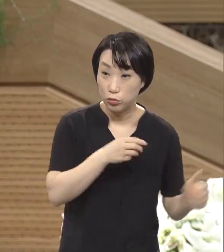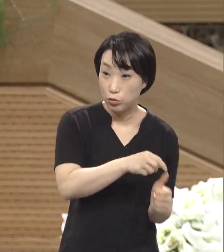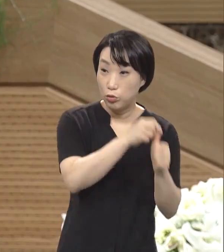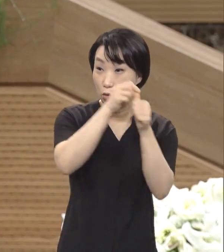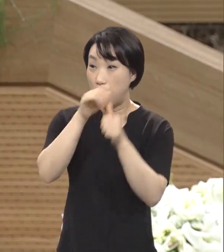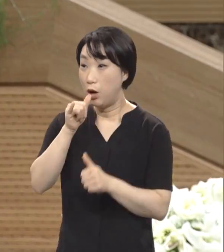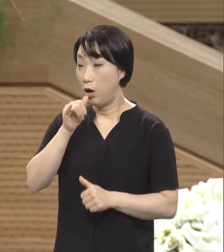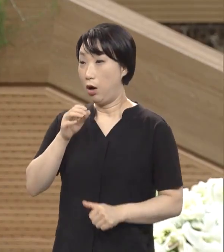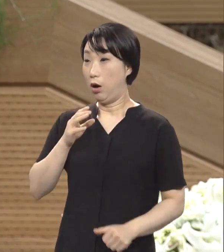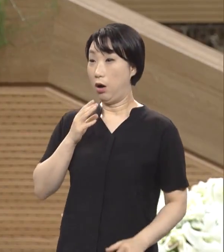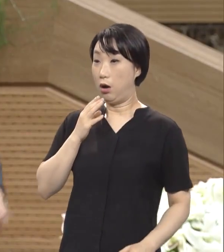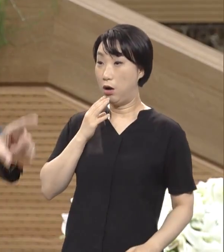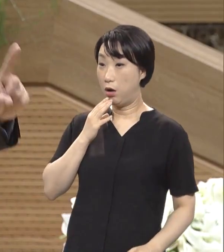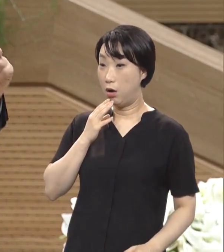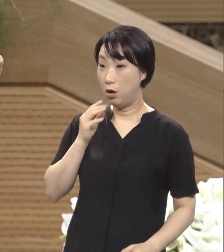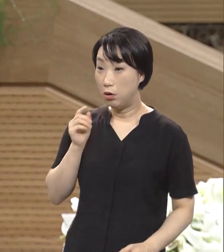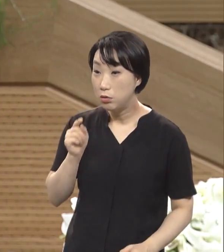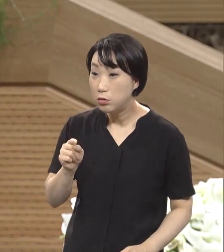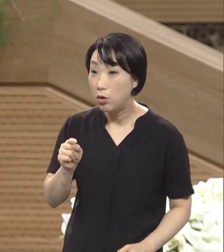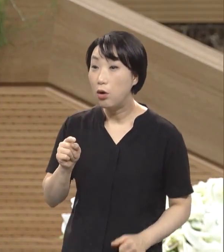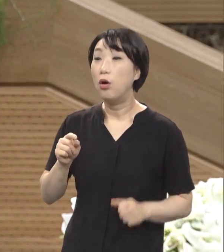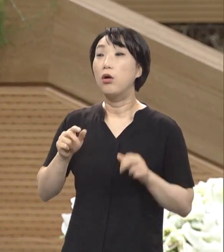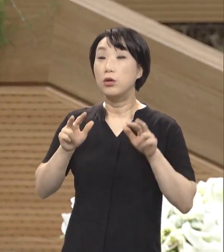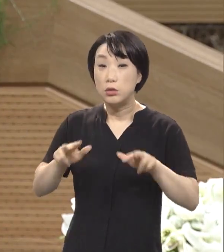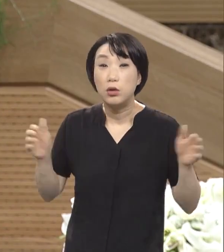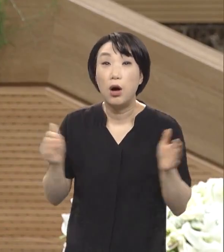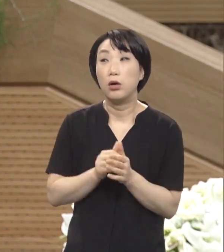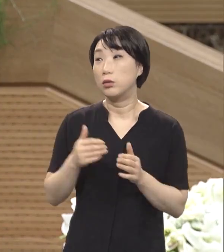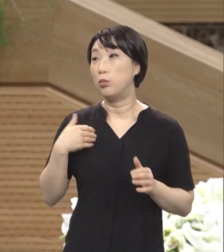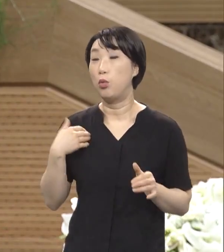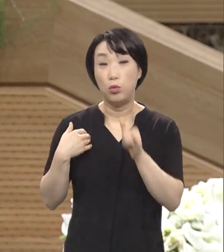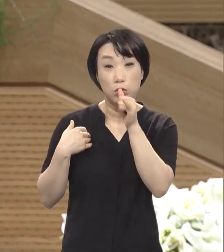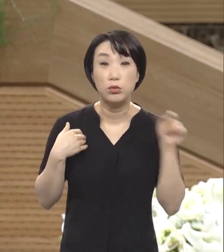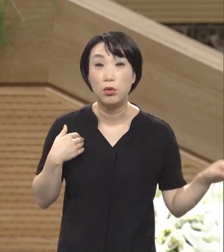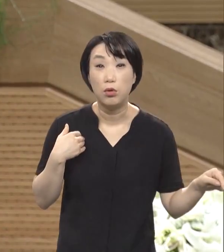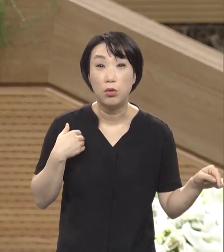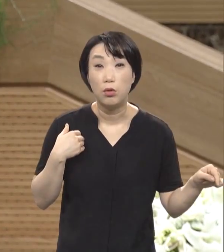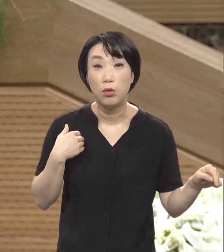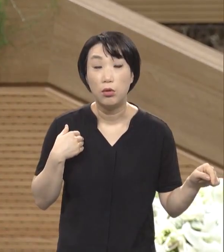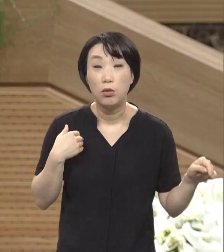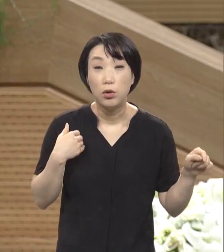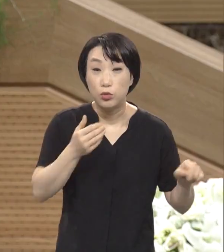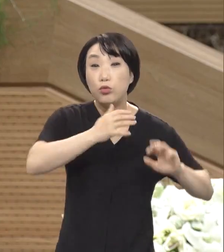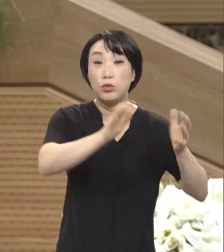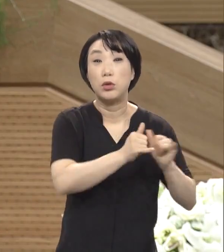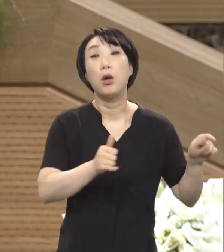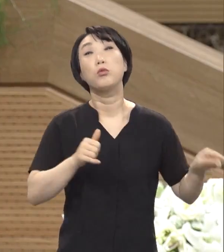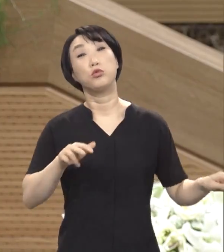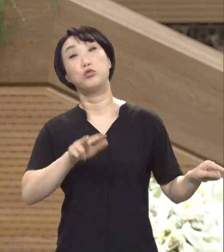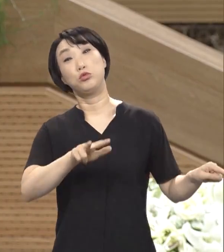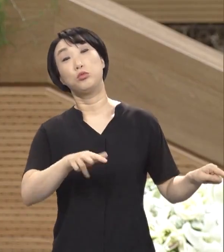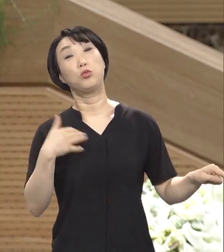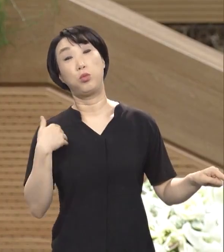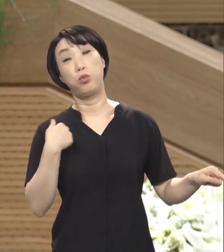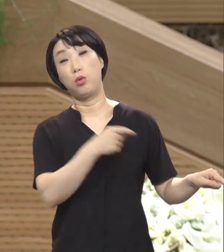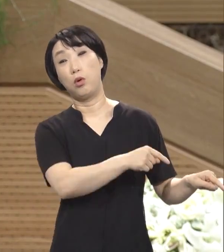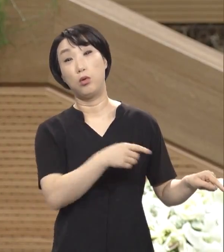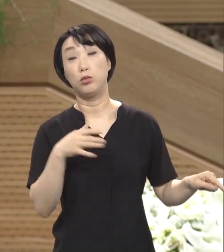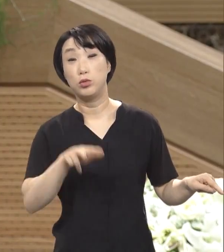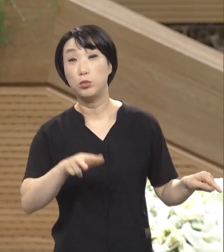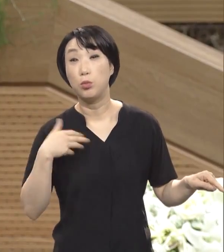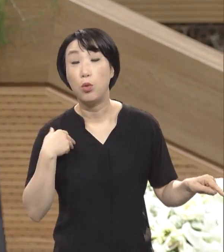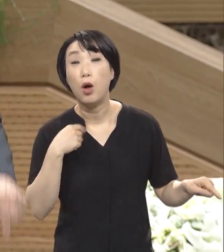살렸는데 그 사정을 지금까지도 모르고 있잖아요. 유대인들은 지금도 모르고 있다.